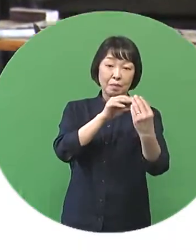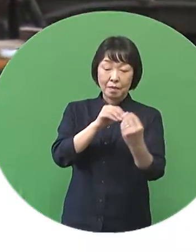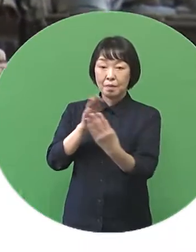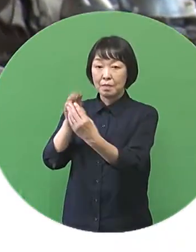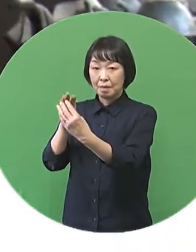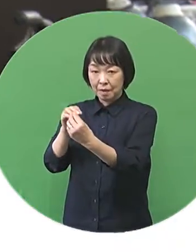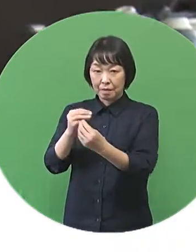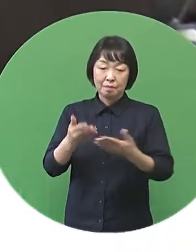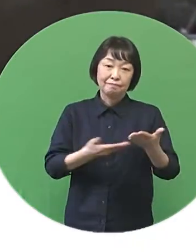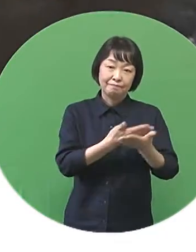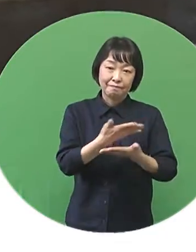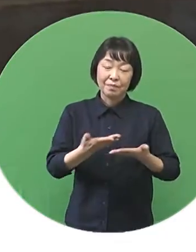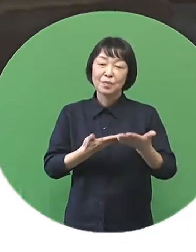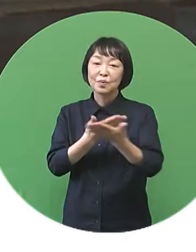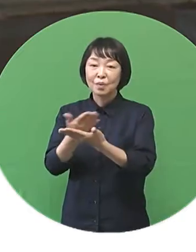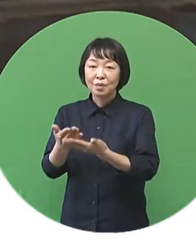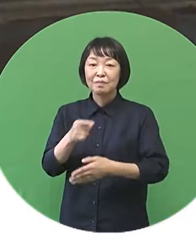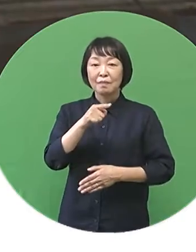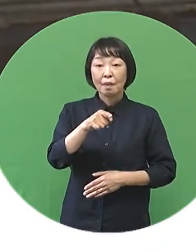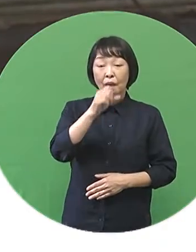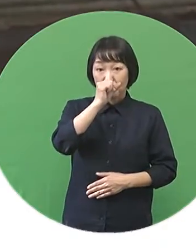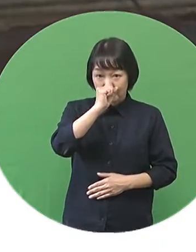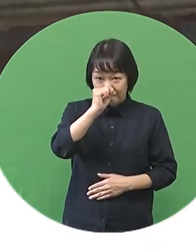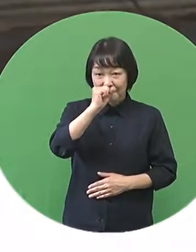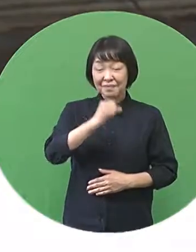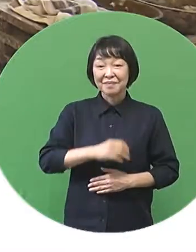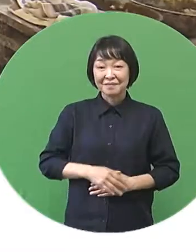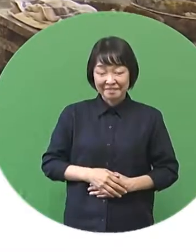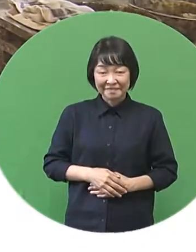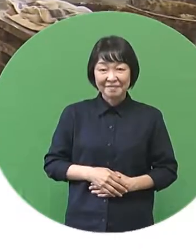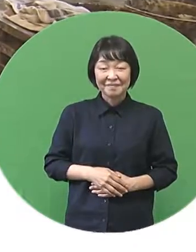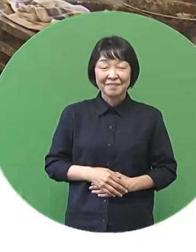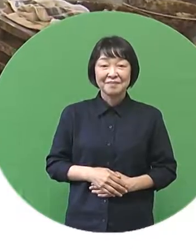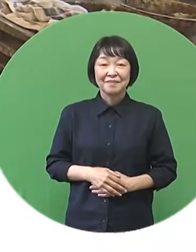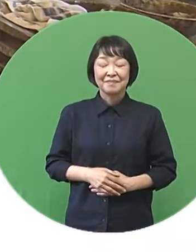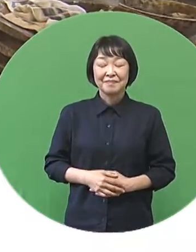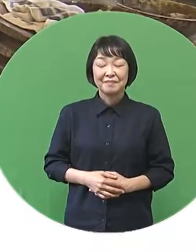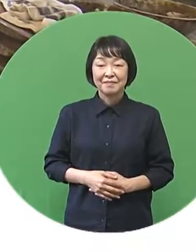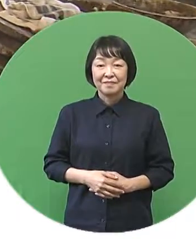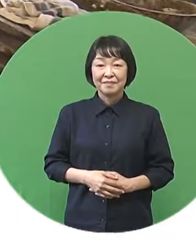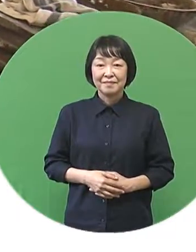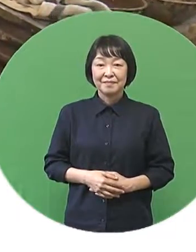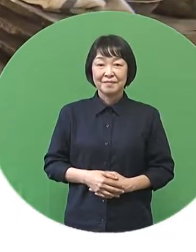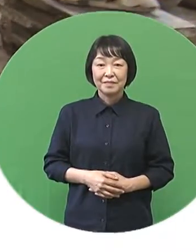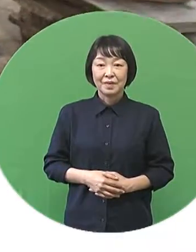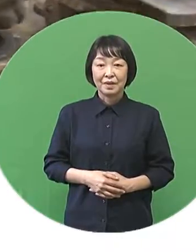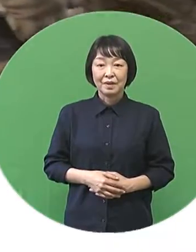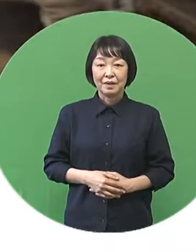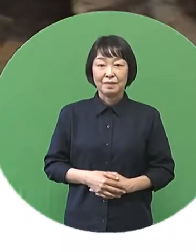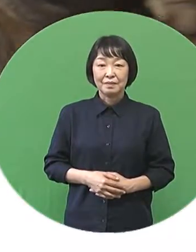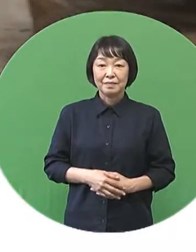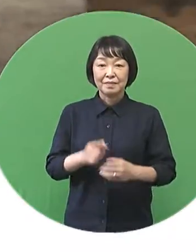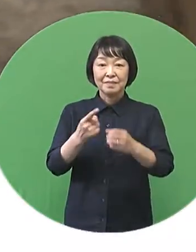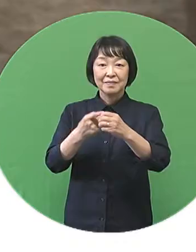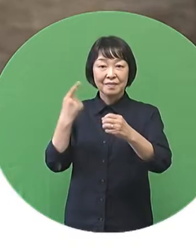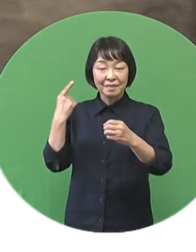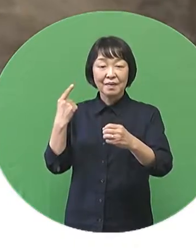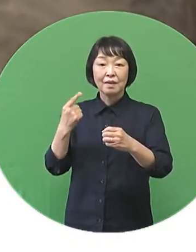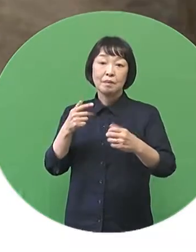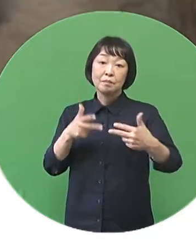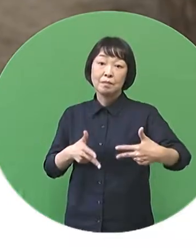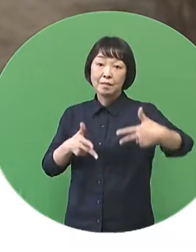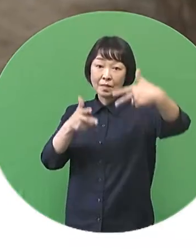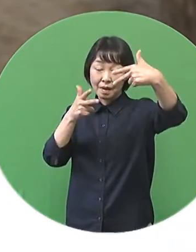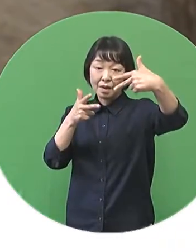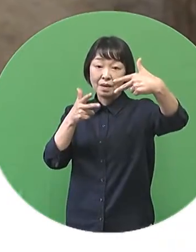と直に触れ合うことによってこう伝えられることもたくさんありますし、楽しくやらせていただいてます。昨年はオ